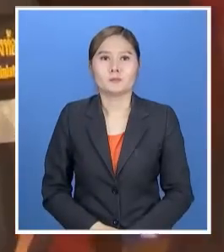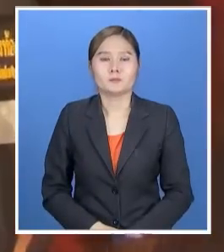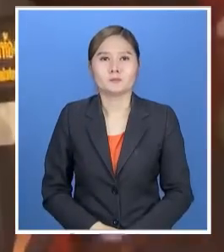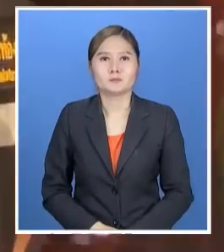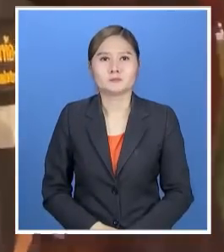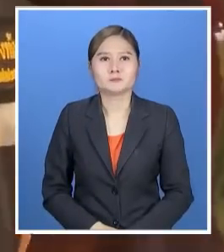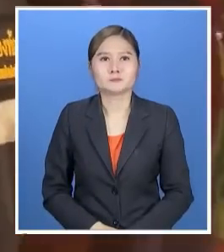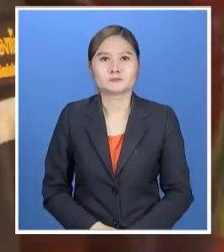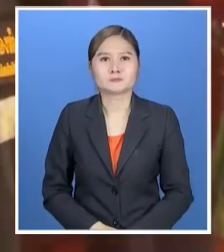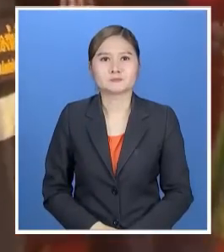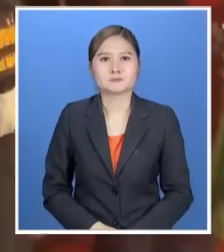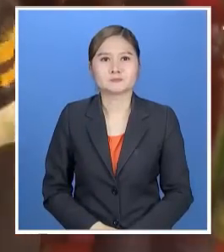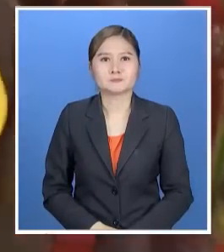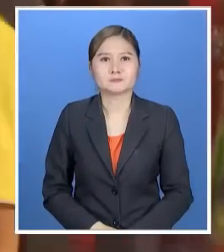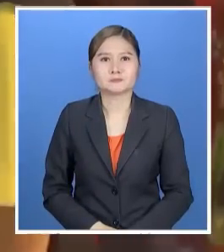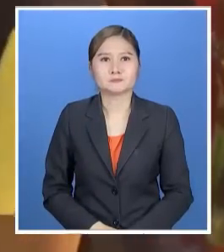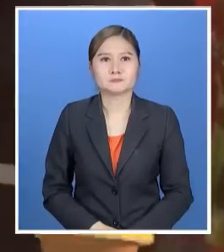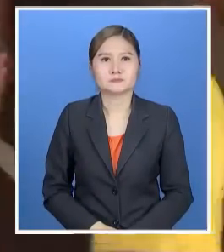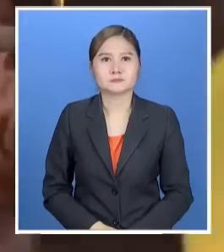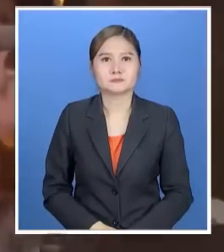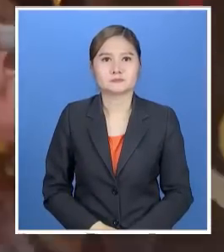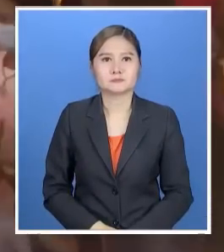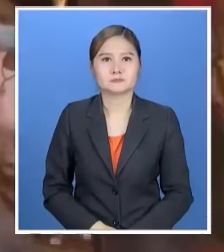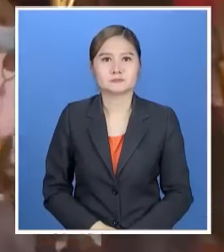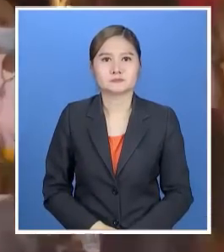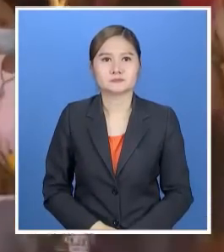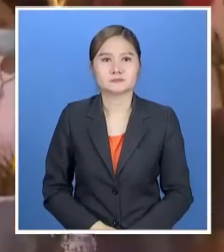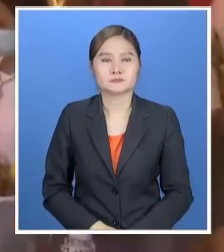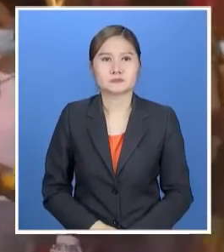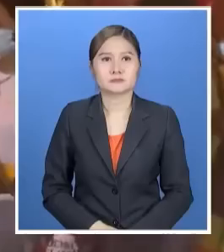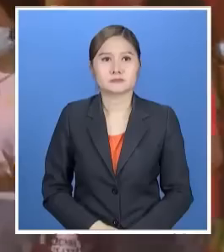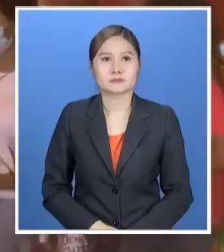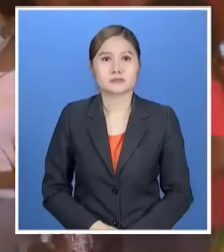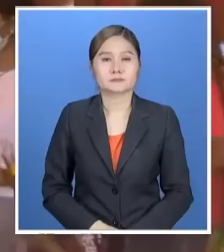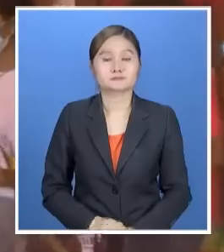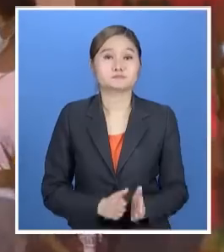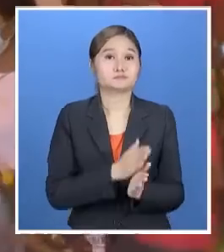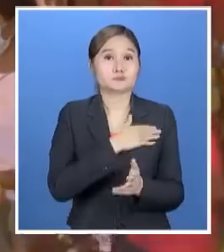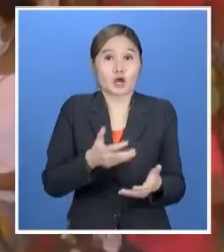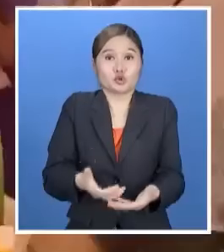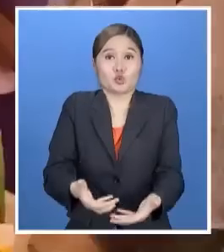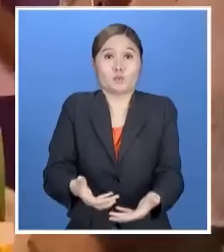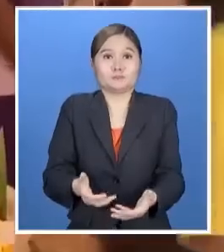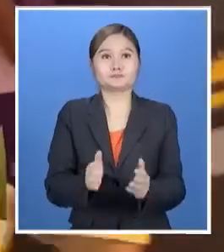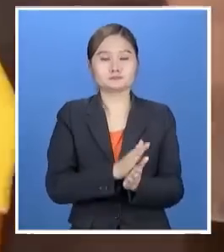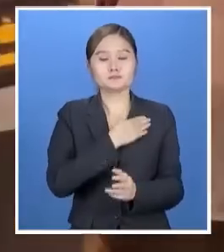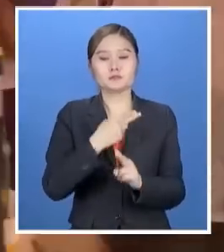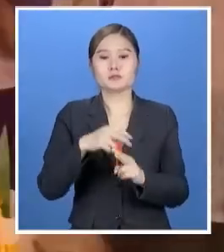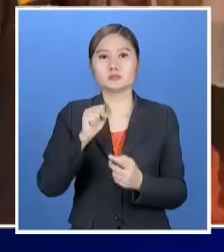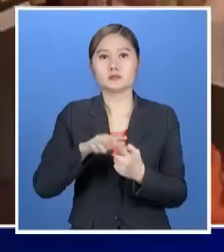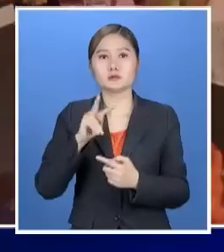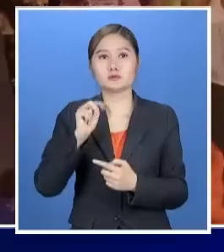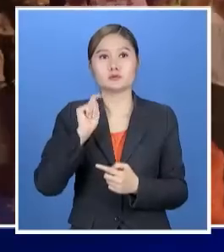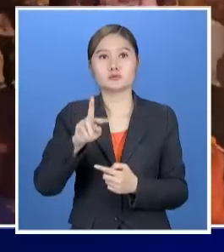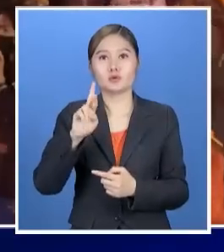หนองไผ่เนี่ยฮะแล้วทางด้านของพระที่อยู่ในรูปนะฮะก็คือพระสุนทร